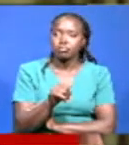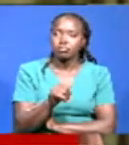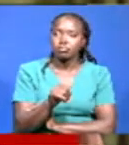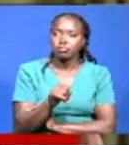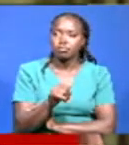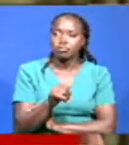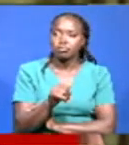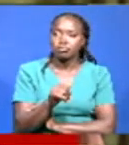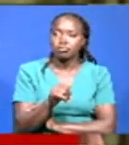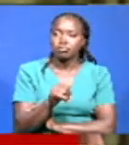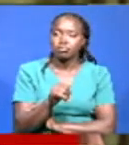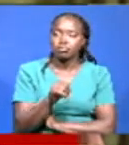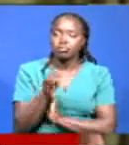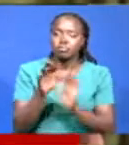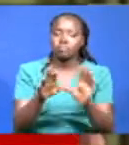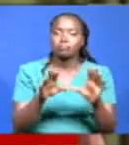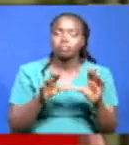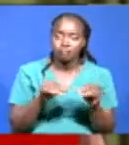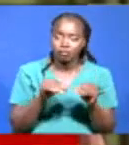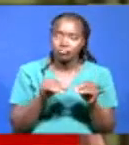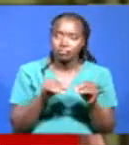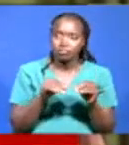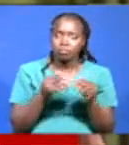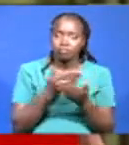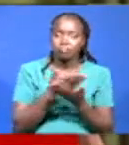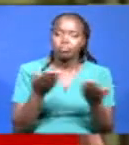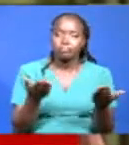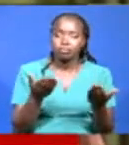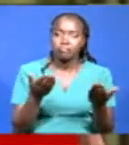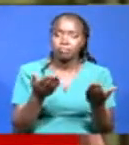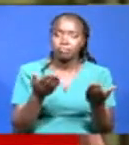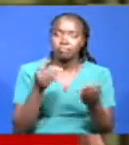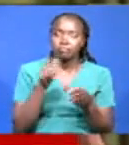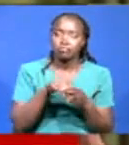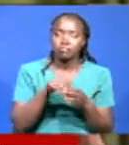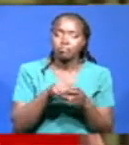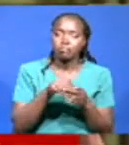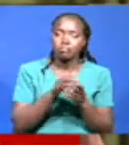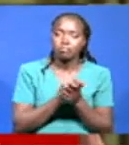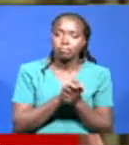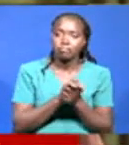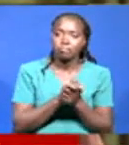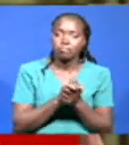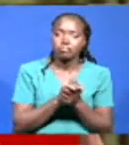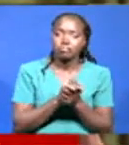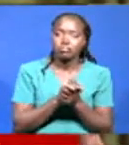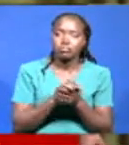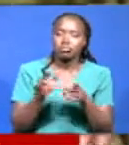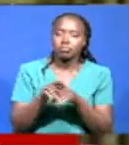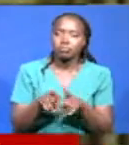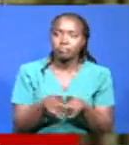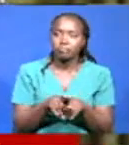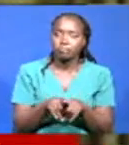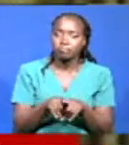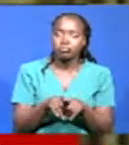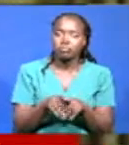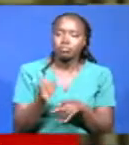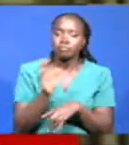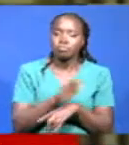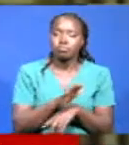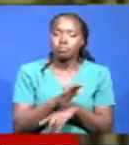utakuwa unakubalika na nyinyi ambao ni wahusika, na pia watarudi tena